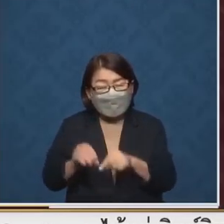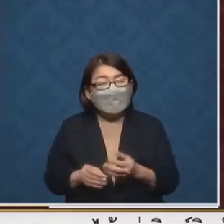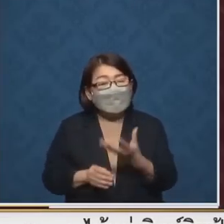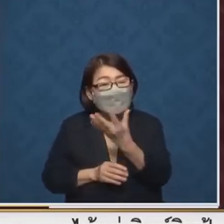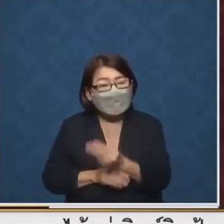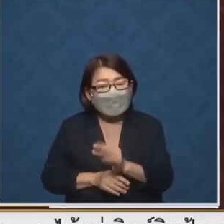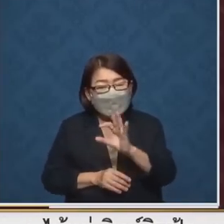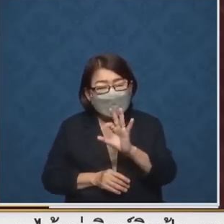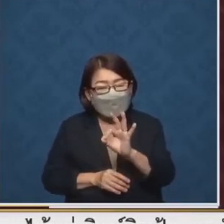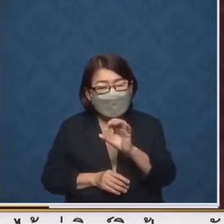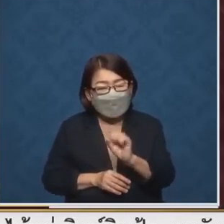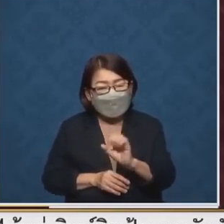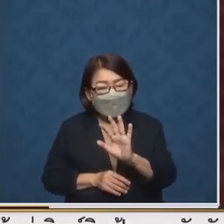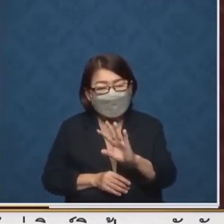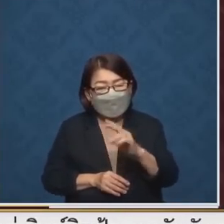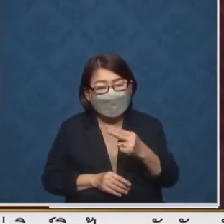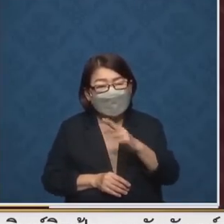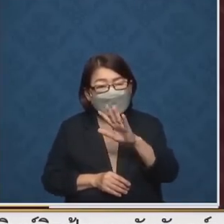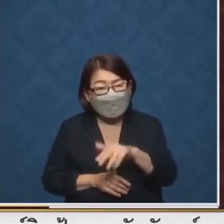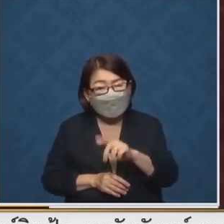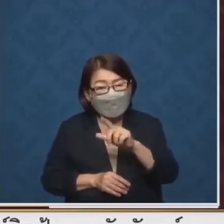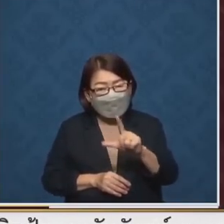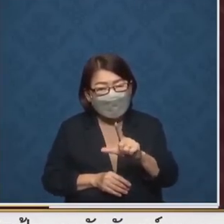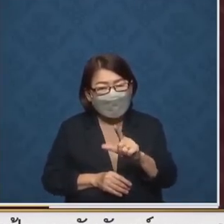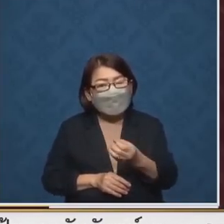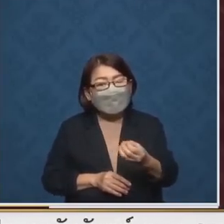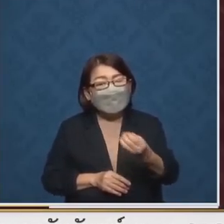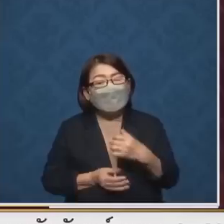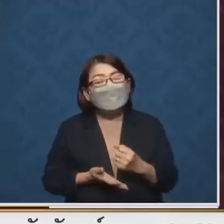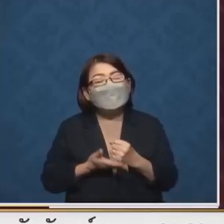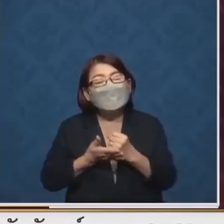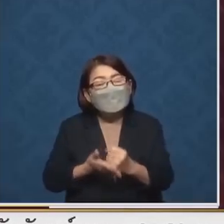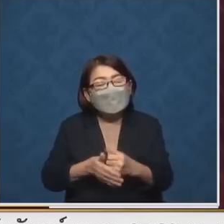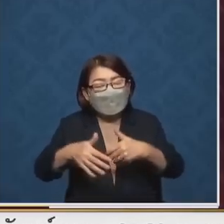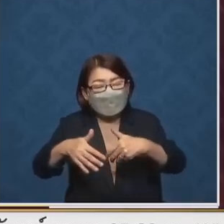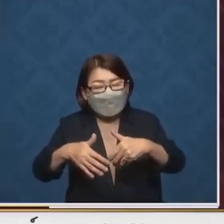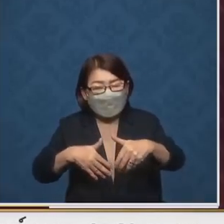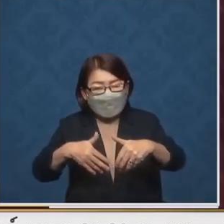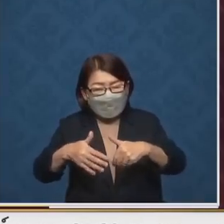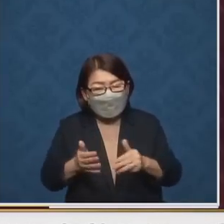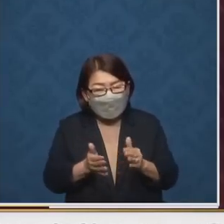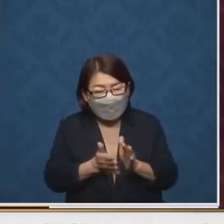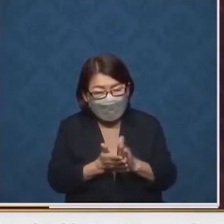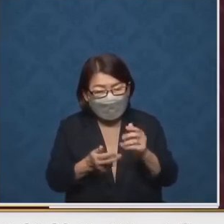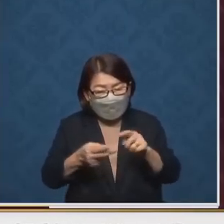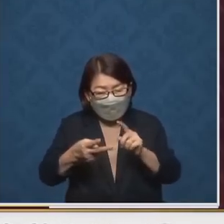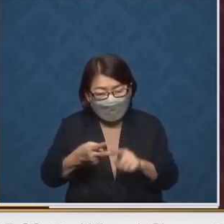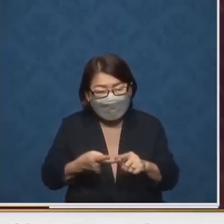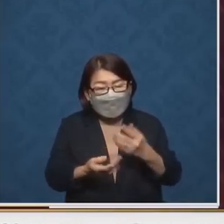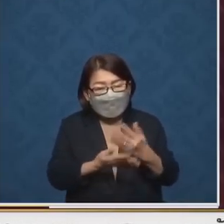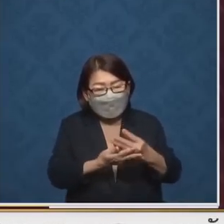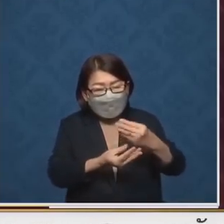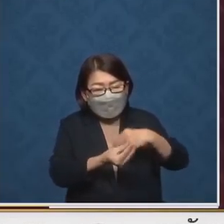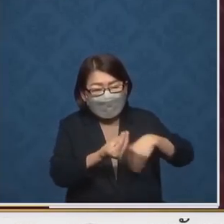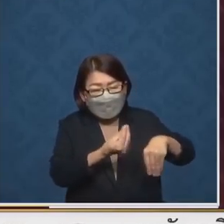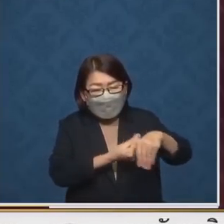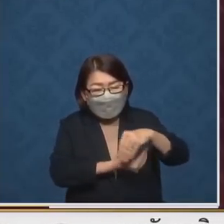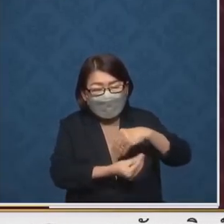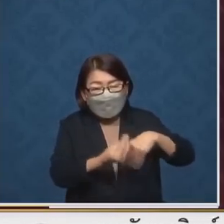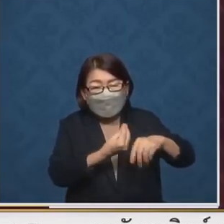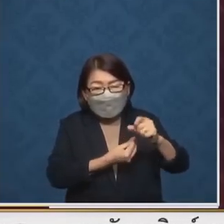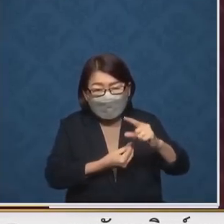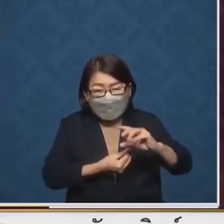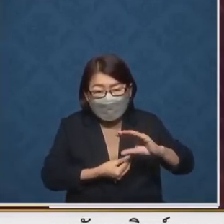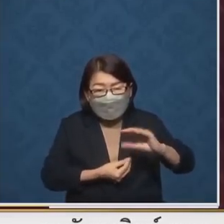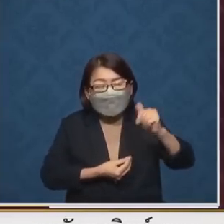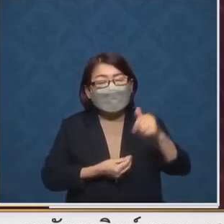000 ล้านอ้างว่าจะมาเยี่ว ยาวประชาชนและเอามาฝื้นฟเศรษฐกิจซึงบอกเลยนะับการตัดสินใจแ่ง